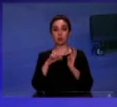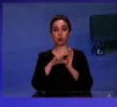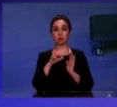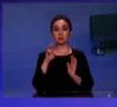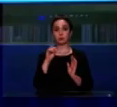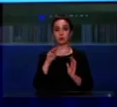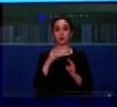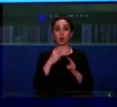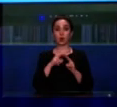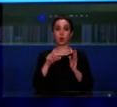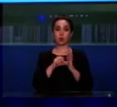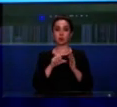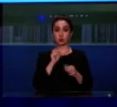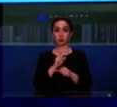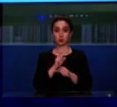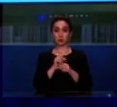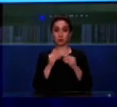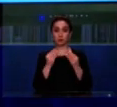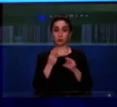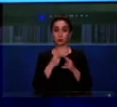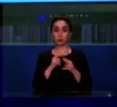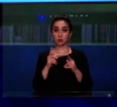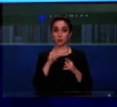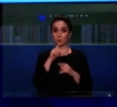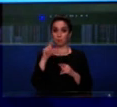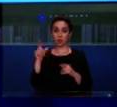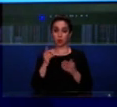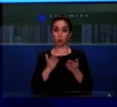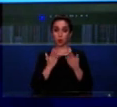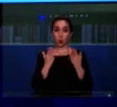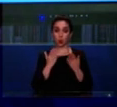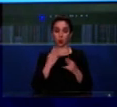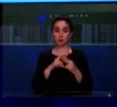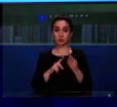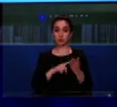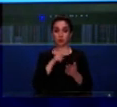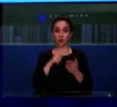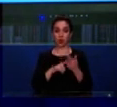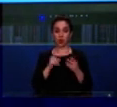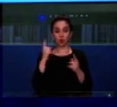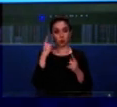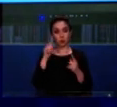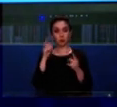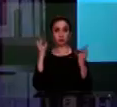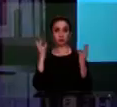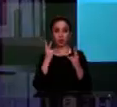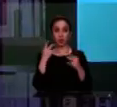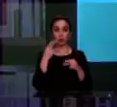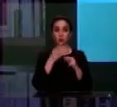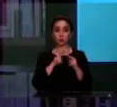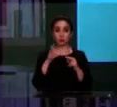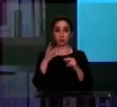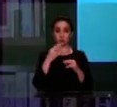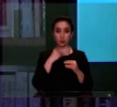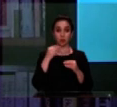146-betda 6-chi topshiriq berilgan. Ushbu matnni o'qib, savollar tuzishimiz kerak. Hozir